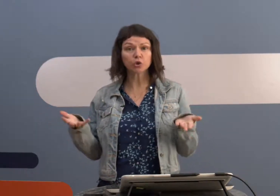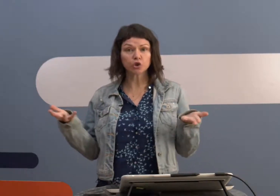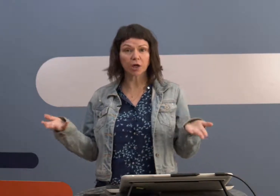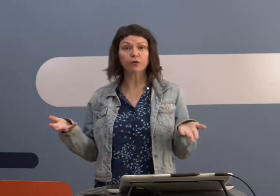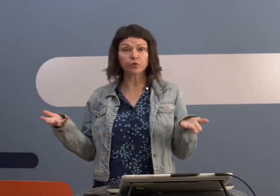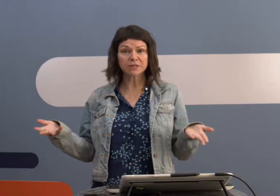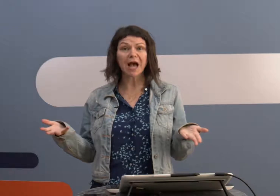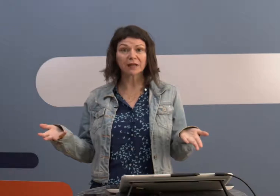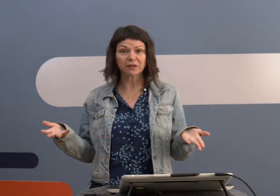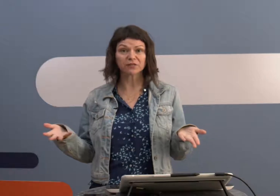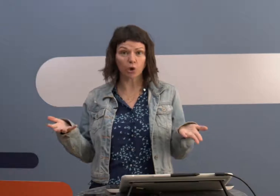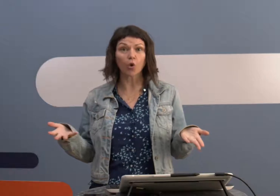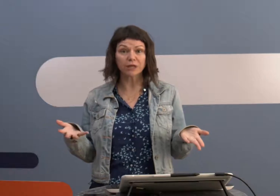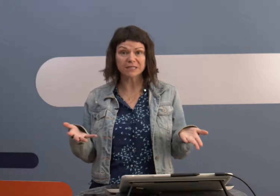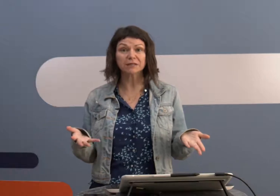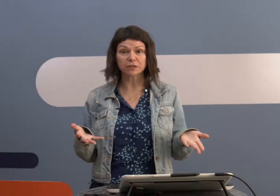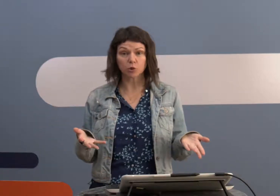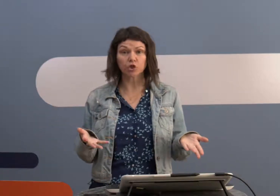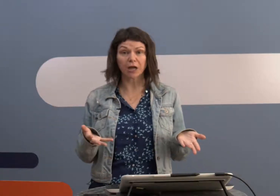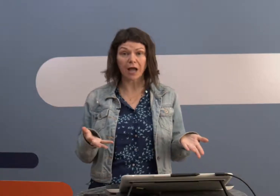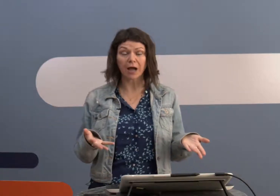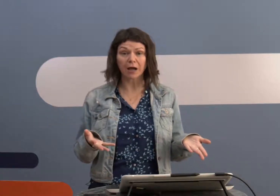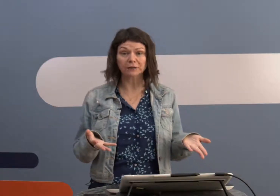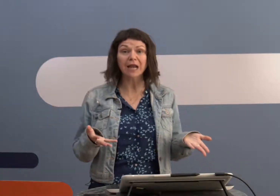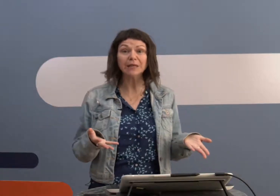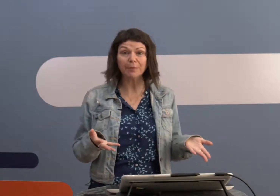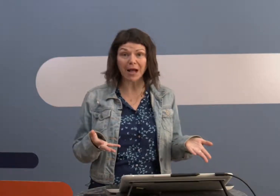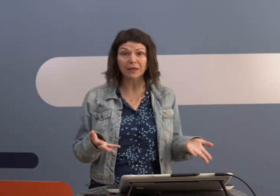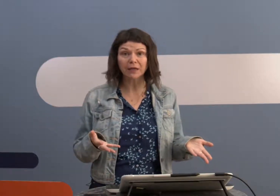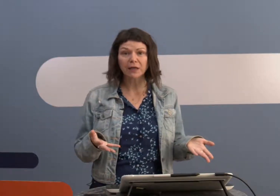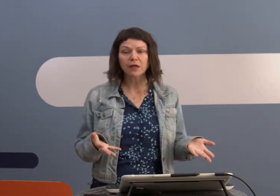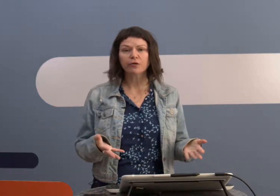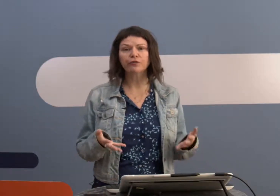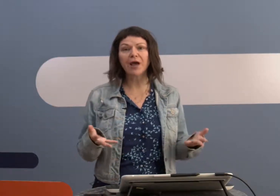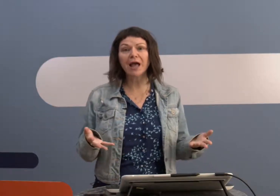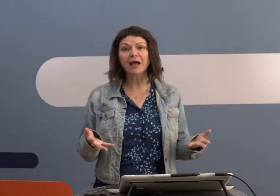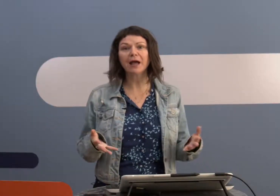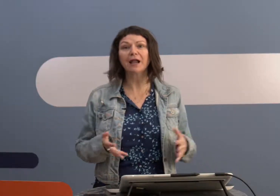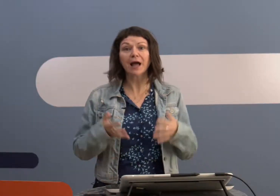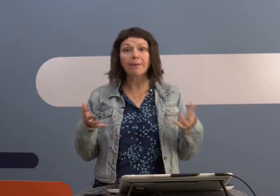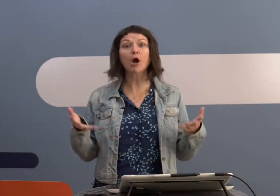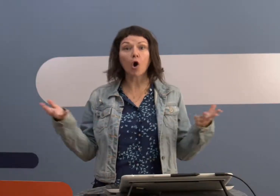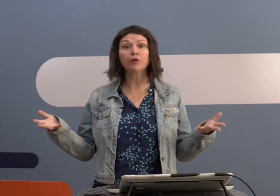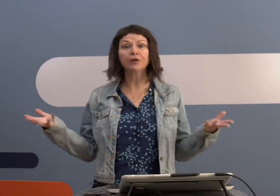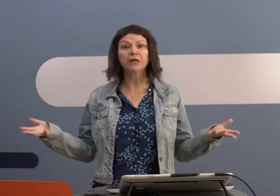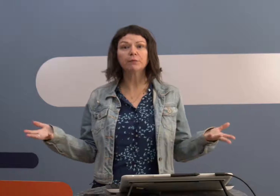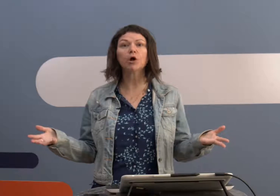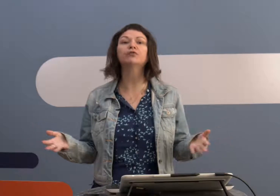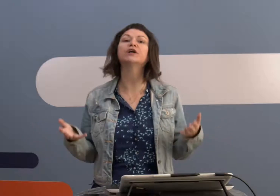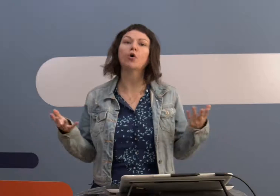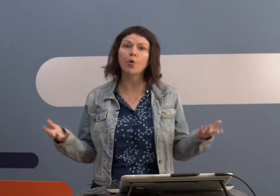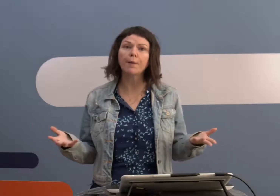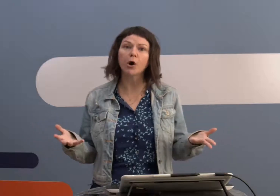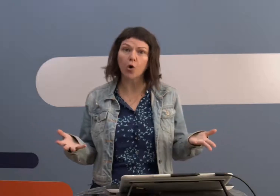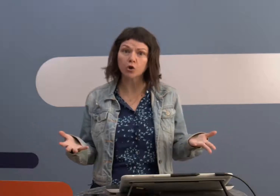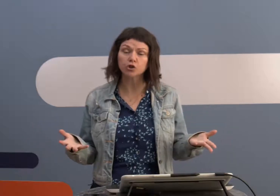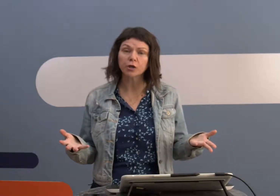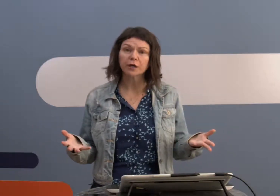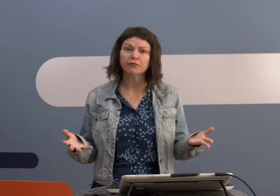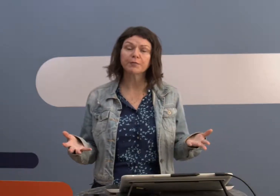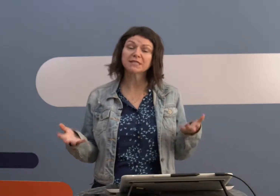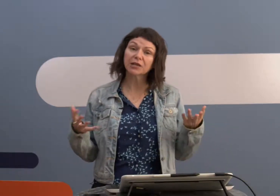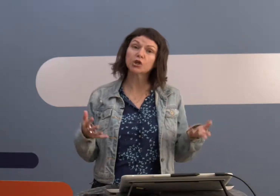בהתנהלות הזאת של הקבוצה הטרוריסטית הזאת של הטליבן, והלכה בכל אופן ללמוד וירו בה